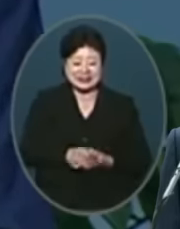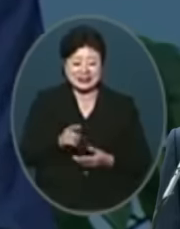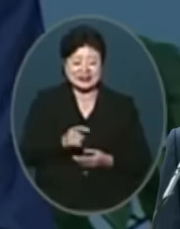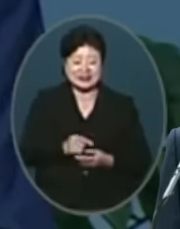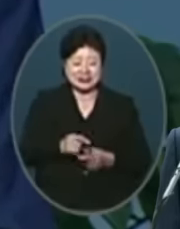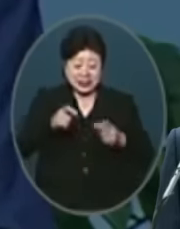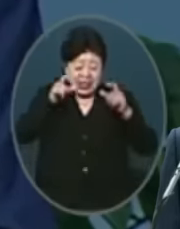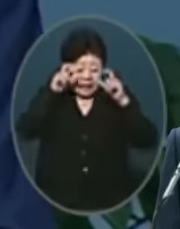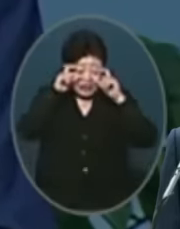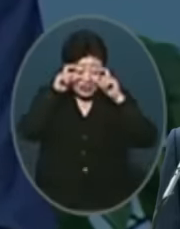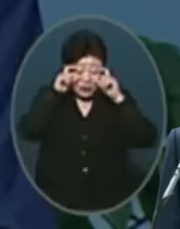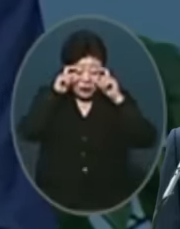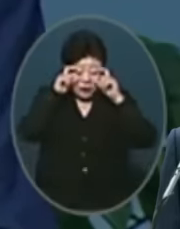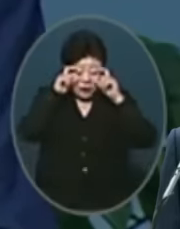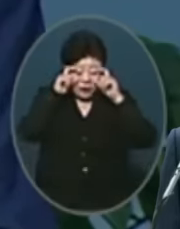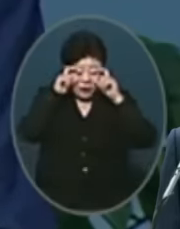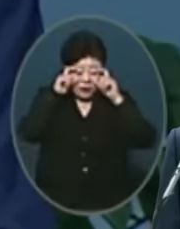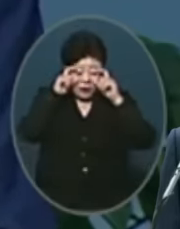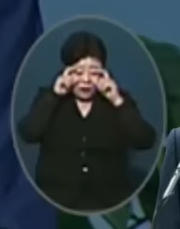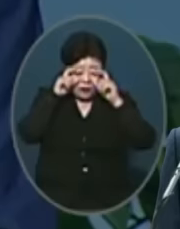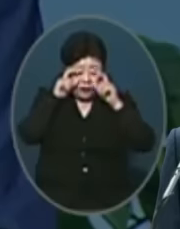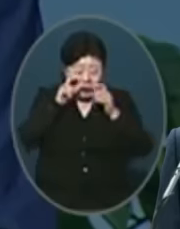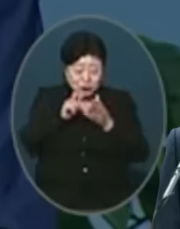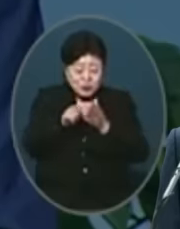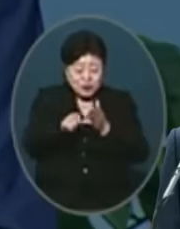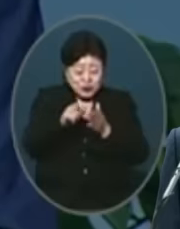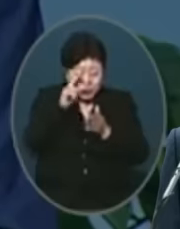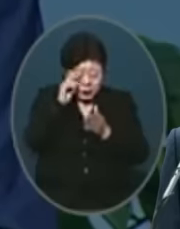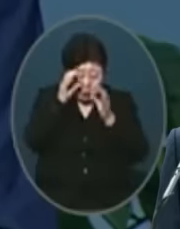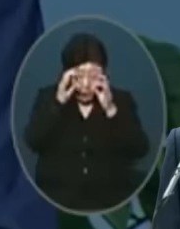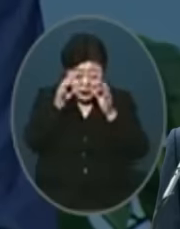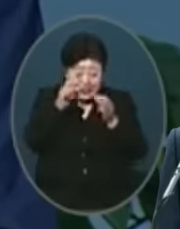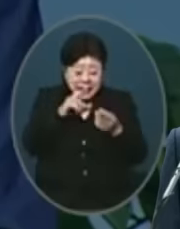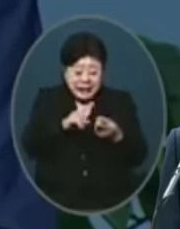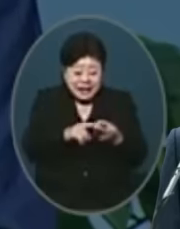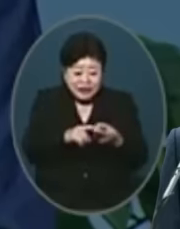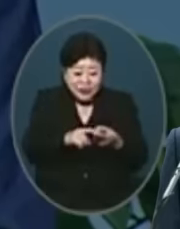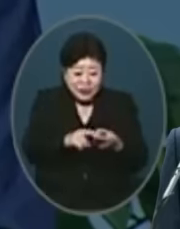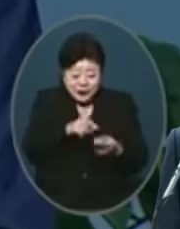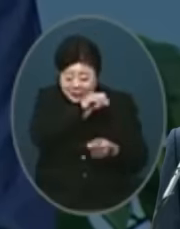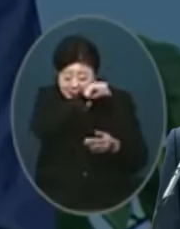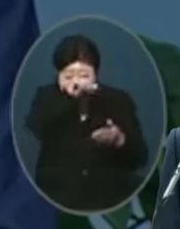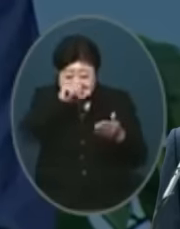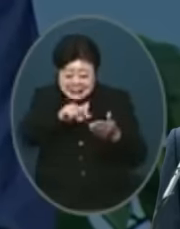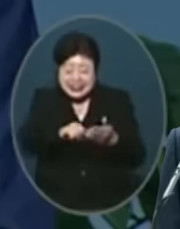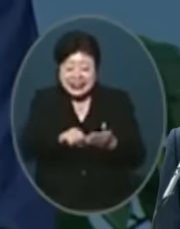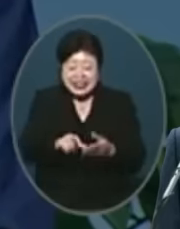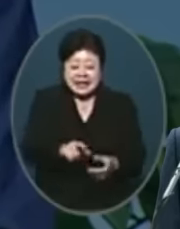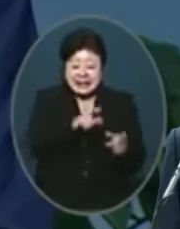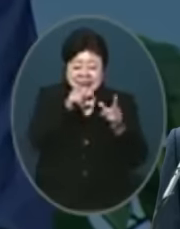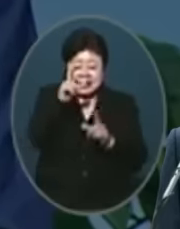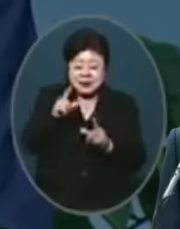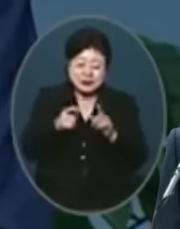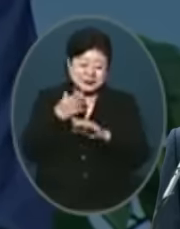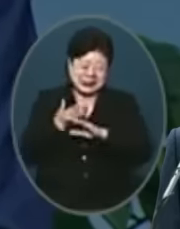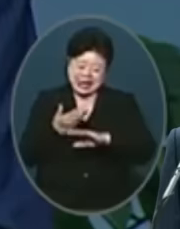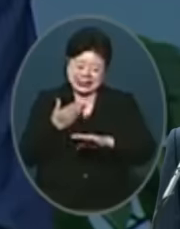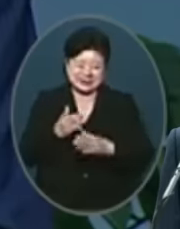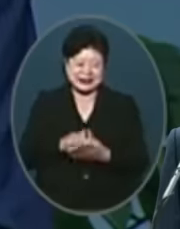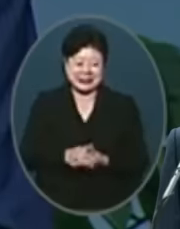어떠한 안경을 끼고 사물을 보는가에 따라서 우리 인생의 삶의 태도가 달라지는